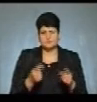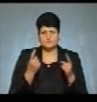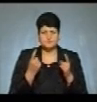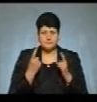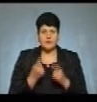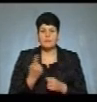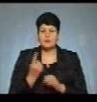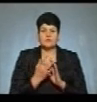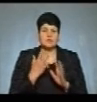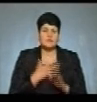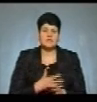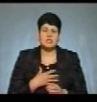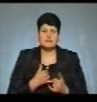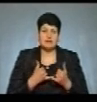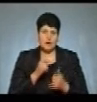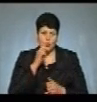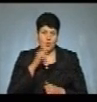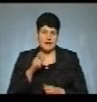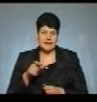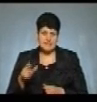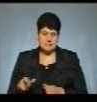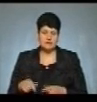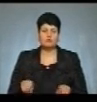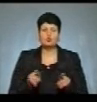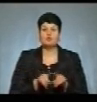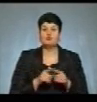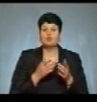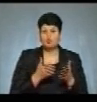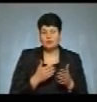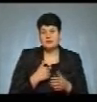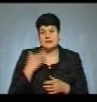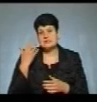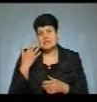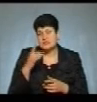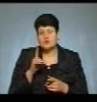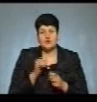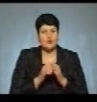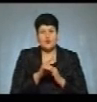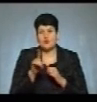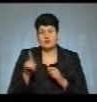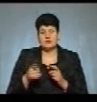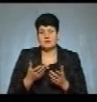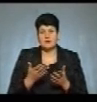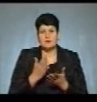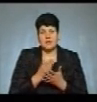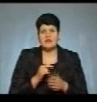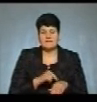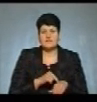насамперед важлива для українців, тому мені здається, що кожен з нас має